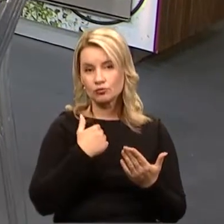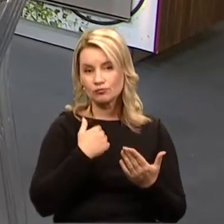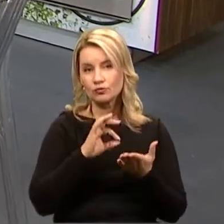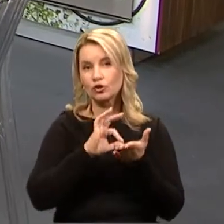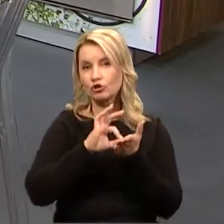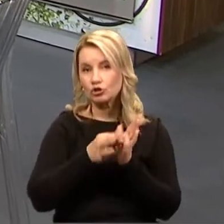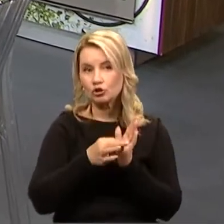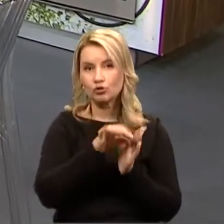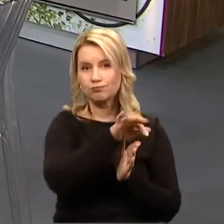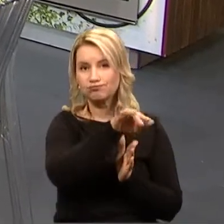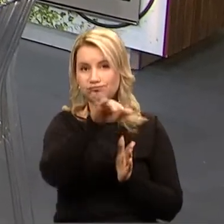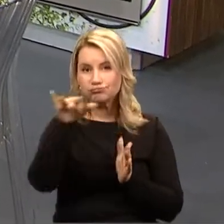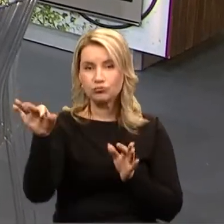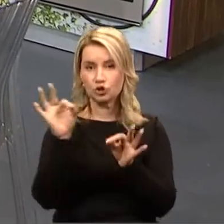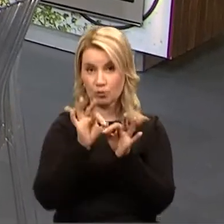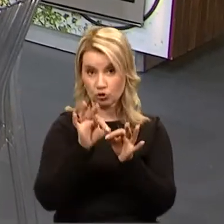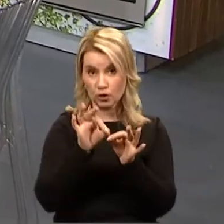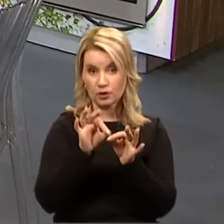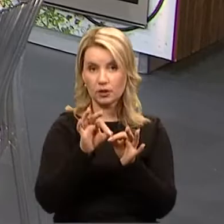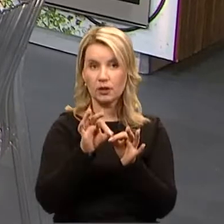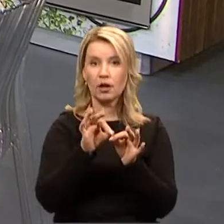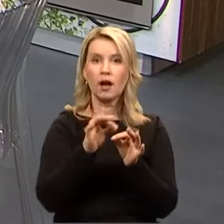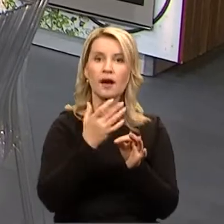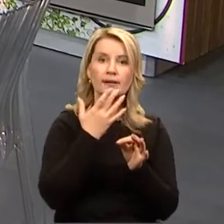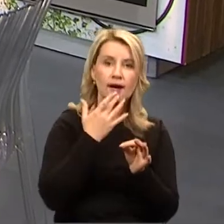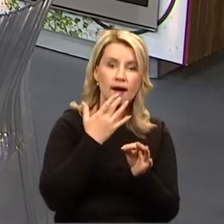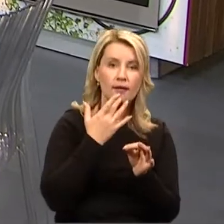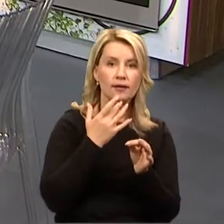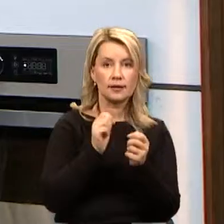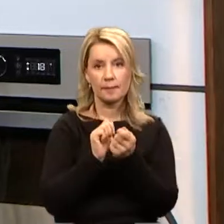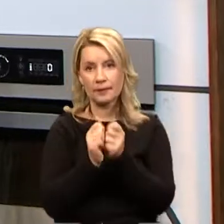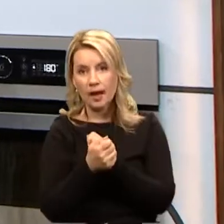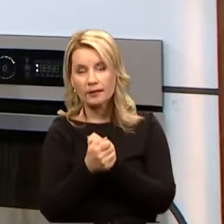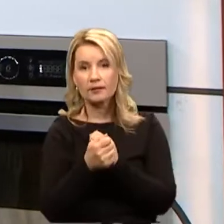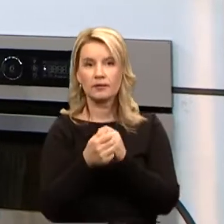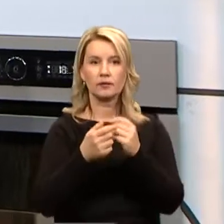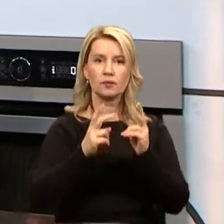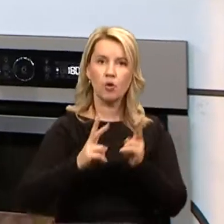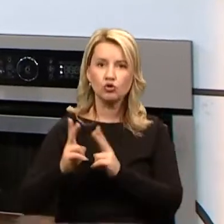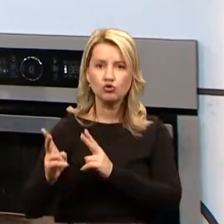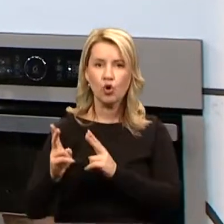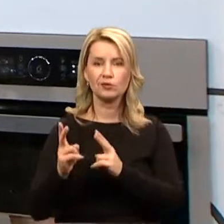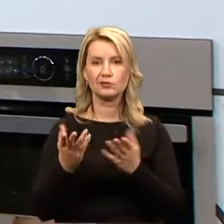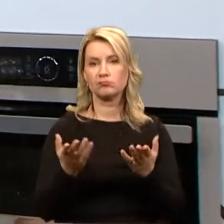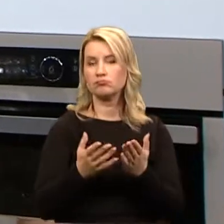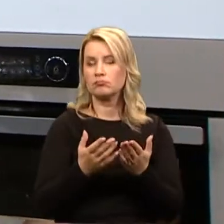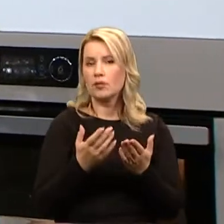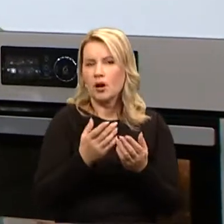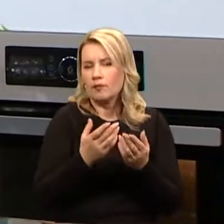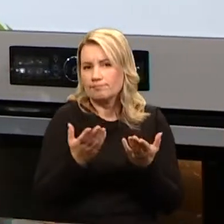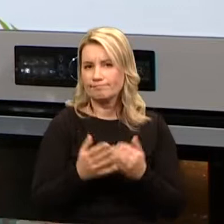různé spoření? Jaké naše požadavky se mohou měnit a jak to potom řešit s tím, s tou nabídkou? Můžou se měnit